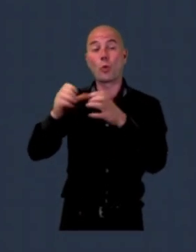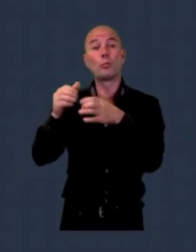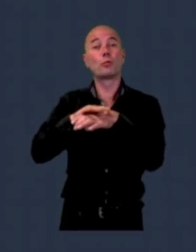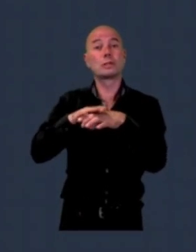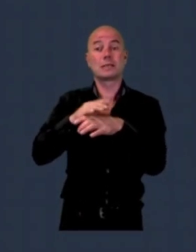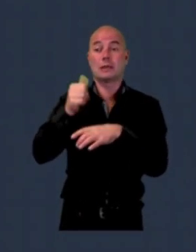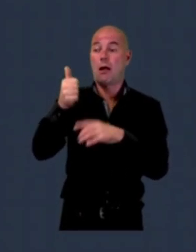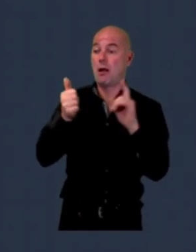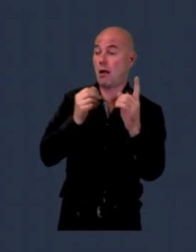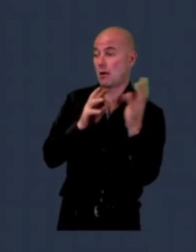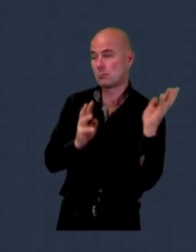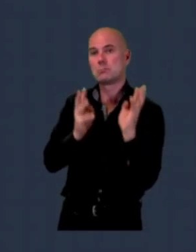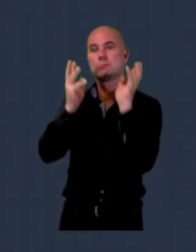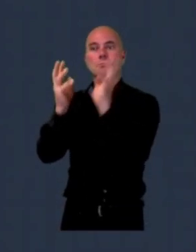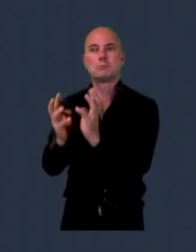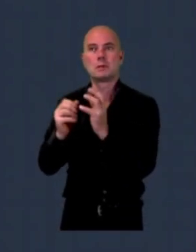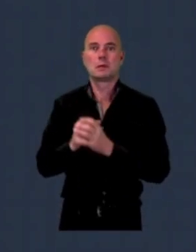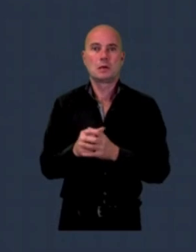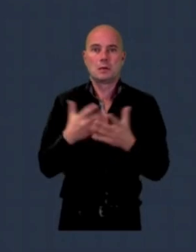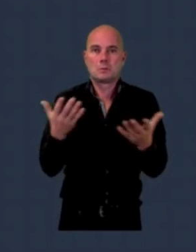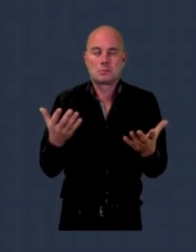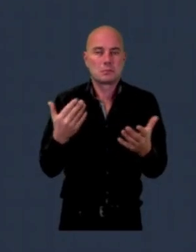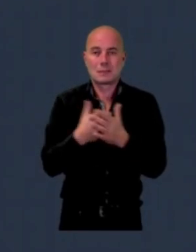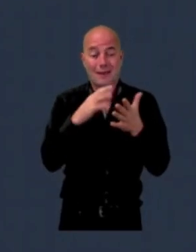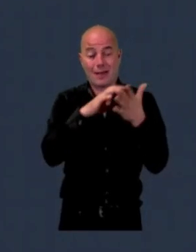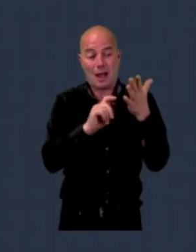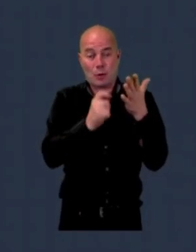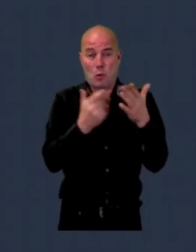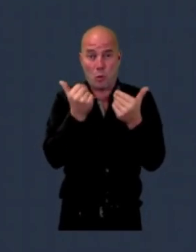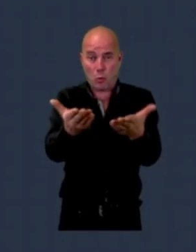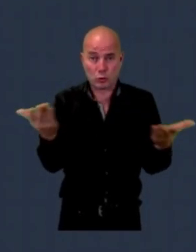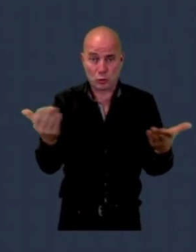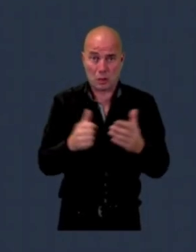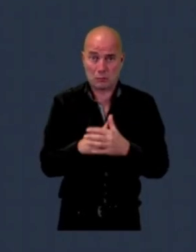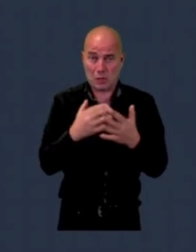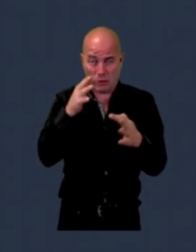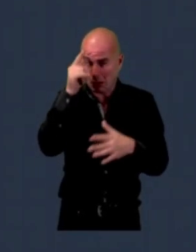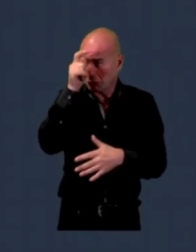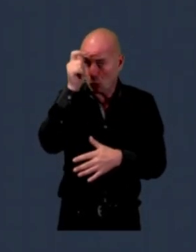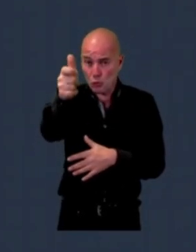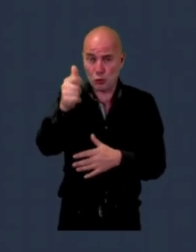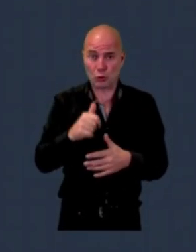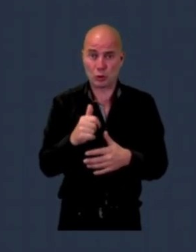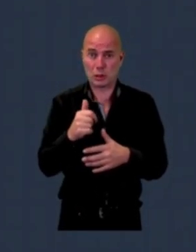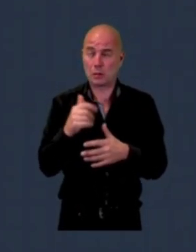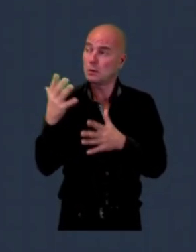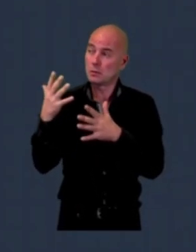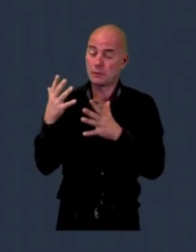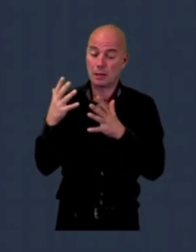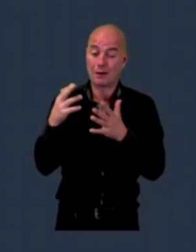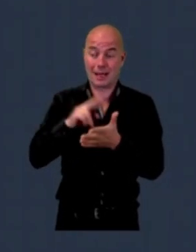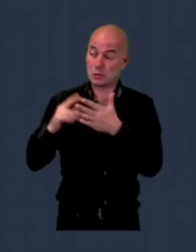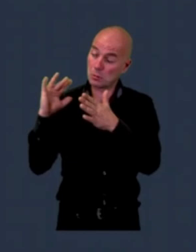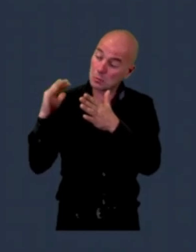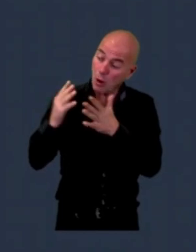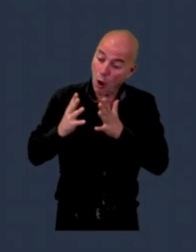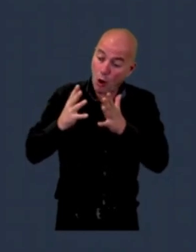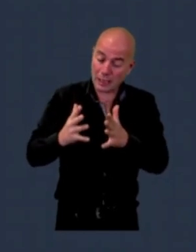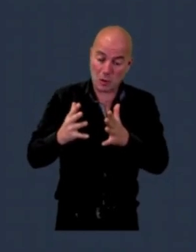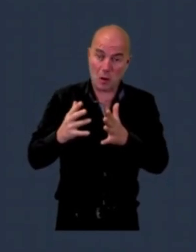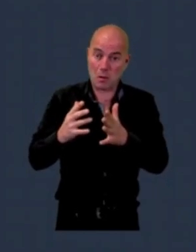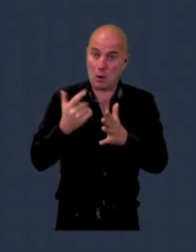que nous présentons, c'est un amendement de bon sens où on propose de prolonger l'engagement régional pour les quartiers prioritaires de la ville, parce que ce n'est pas le cas dans le budget